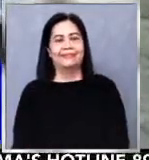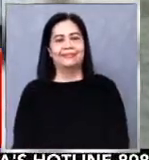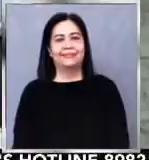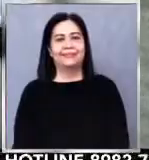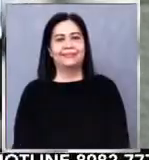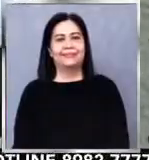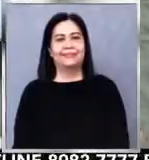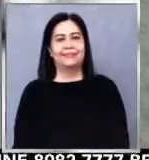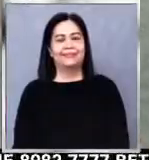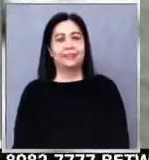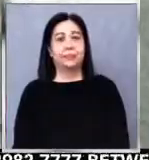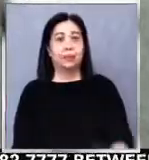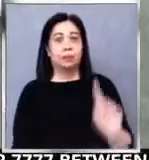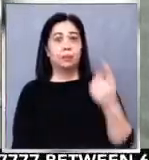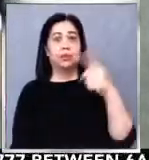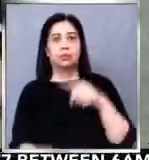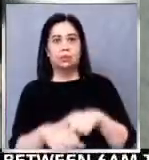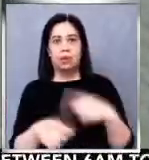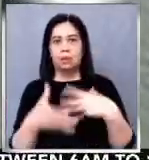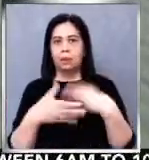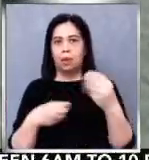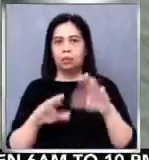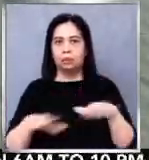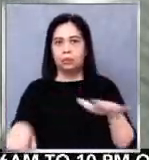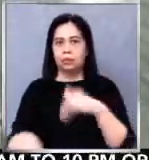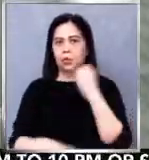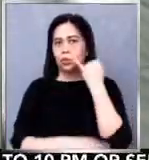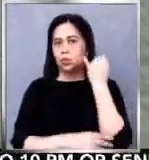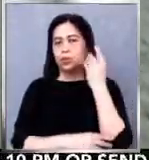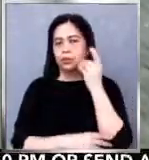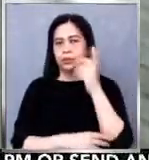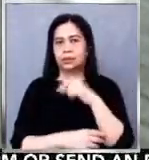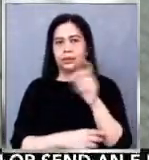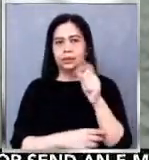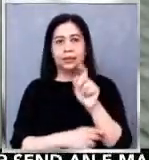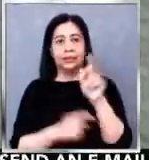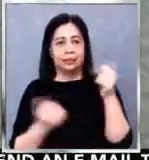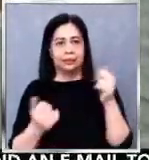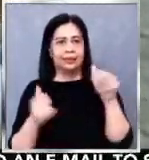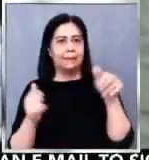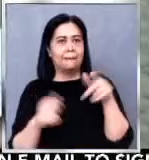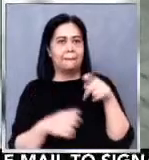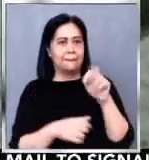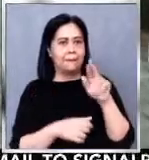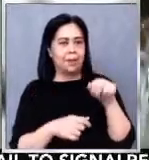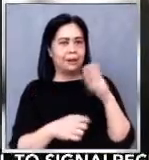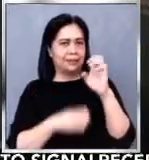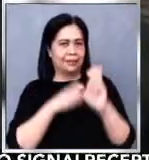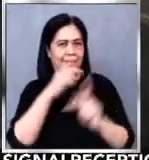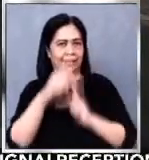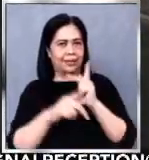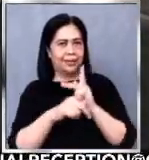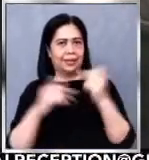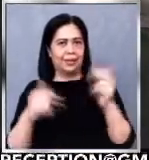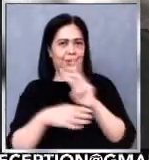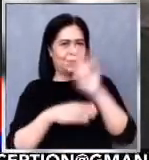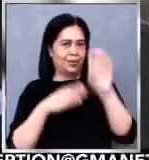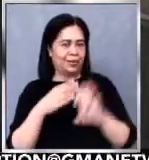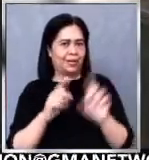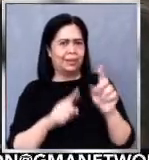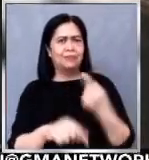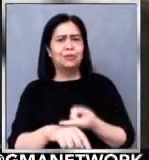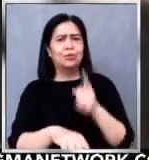First time lumabas ng mga anak ni Julie Dalde at sa theme park na ito nagpunta ang kanilang pamilya ngayong weekend. First time na mga baby